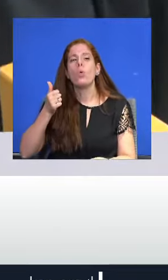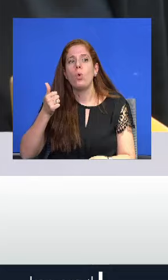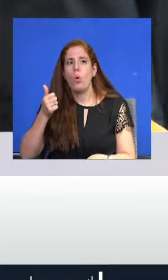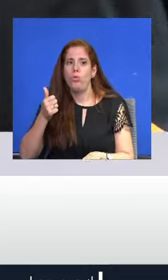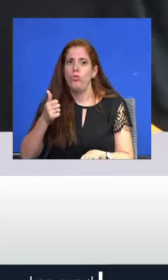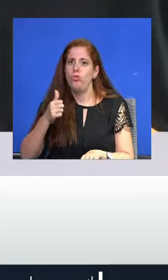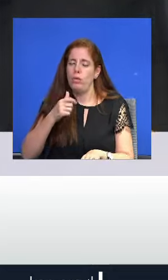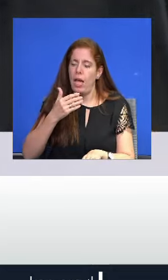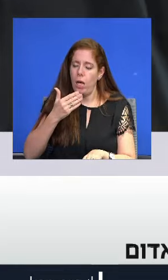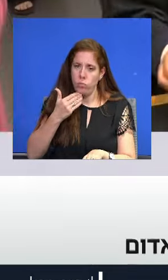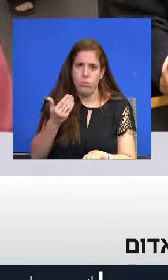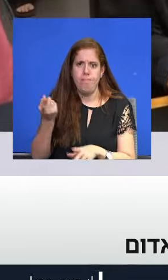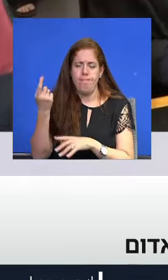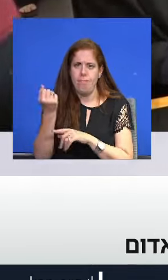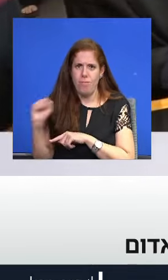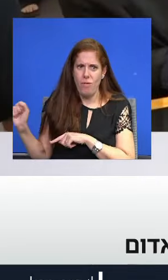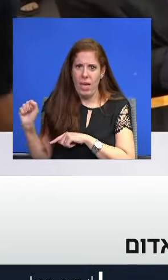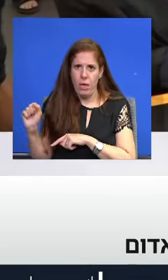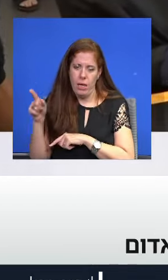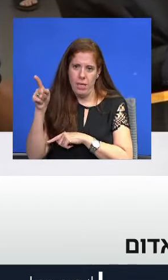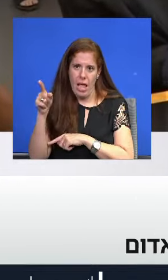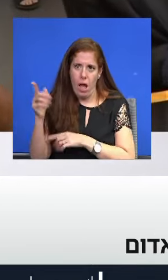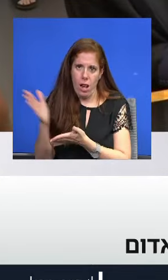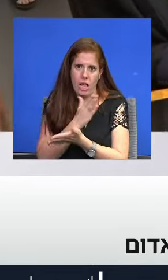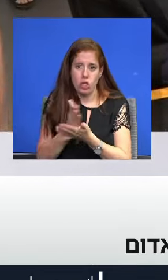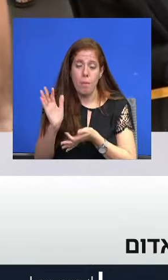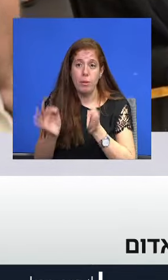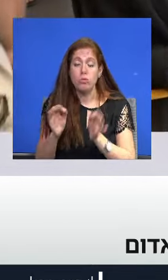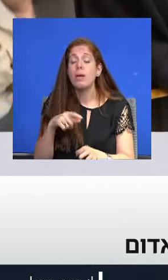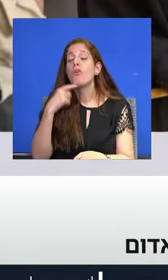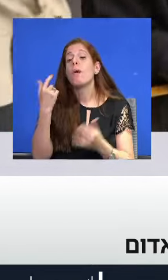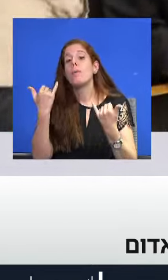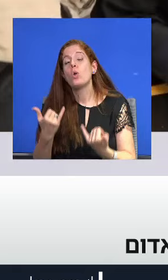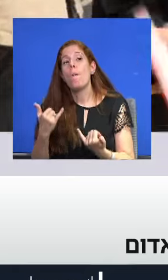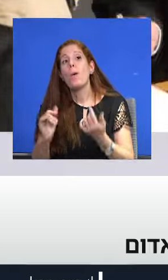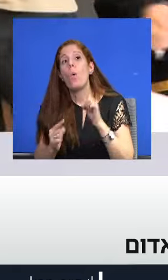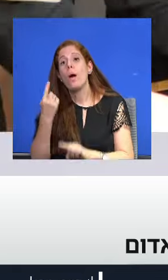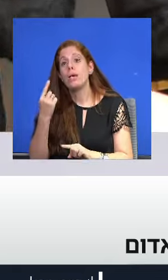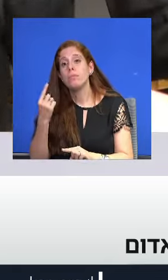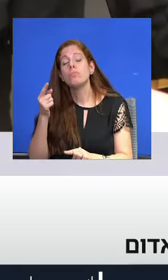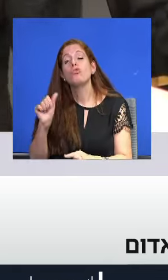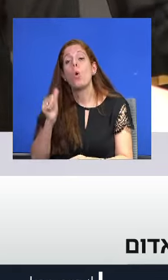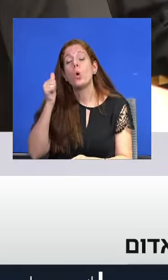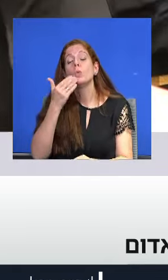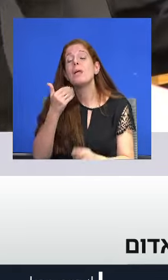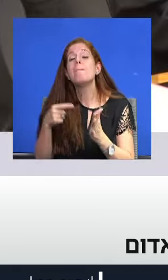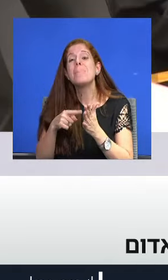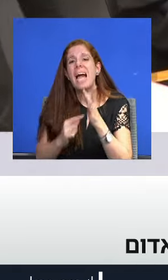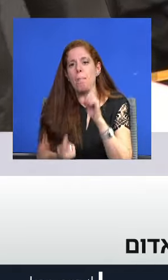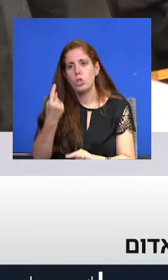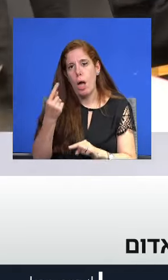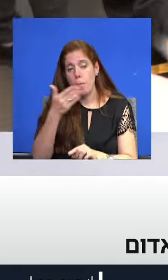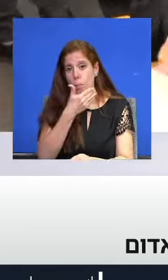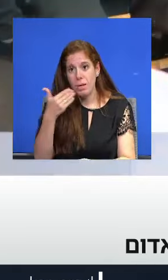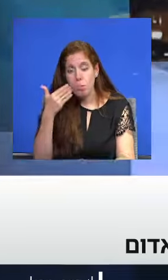משפט, וגורם בעירייה ששוחחנו איתו, מוסר לנו אירועים היום של ראש יהודי, בגלל מה שקרה ביום כיפור, הם סדין אדום ויכולים